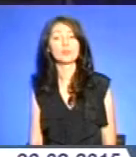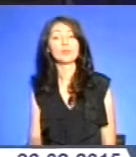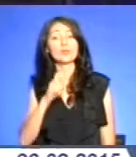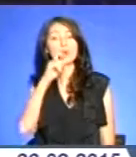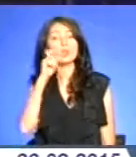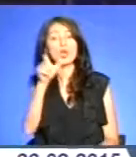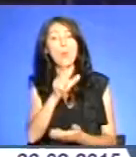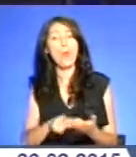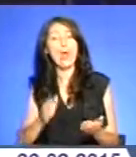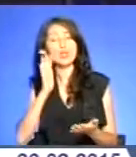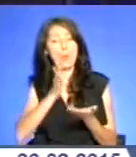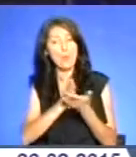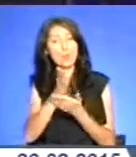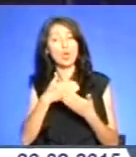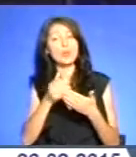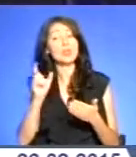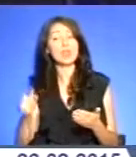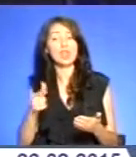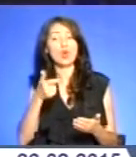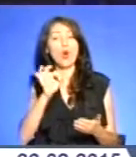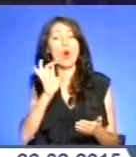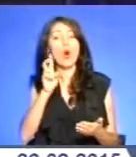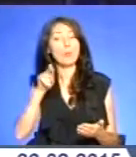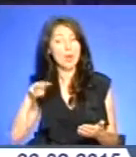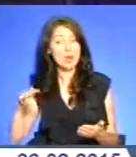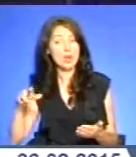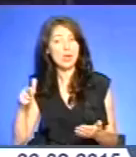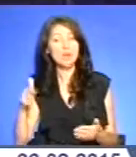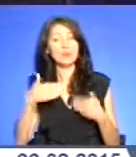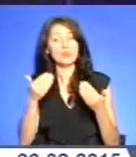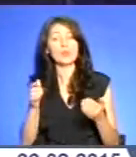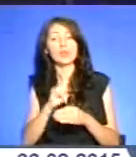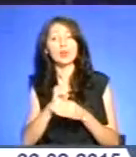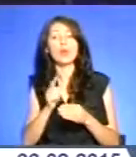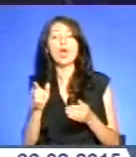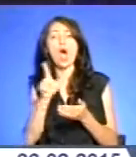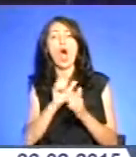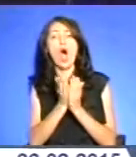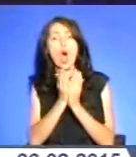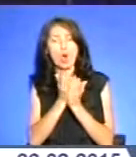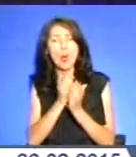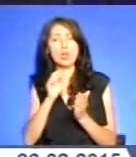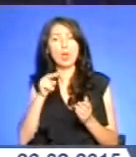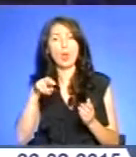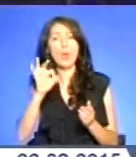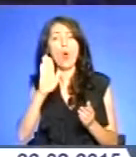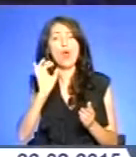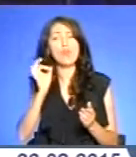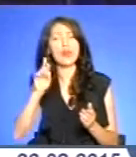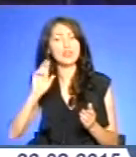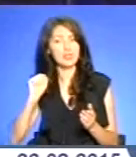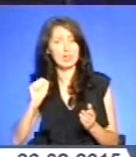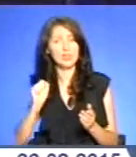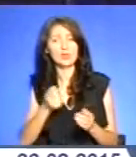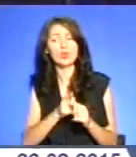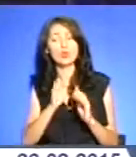Український поет, політик та громадський діяч Микола Горбаль репрезентував у Тернополі роман «Повернення». Цю книгу автор написав за 2 роки.